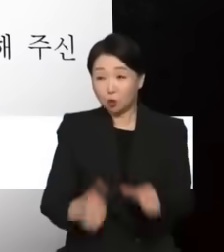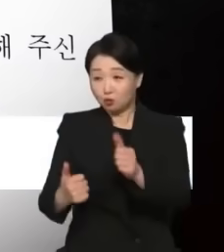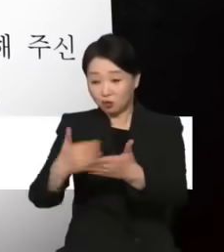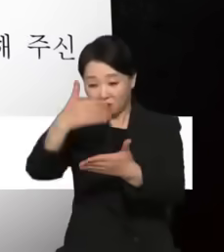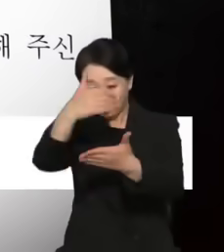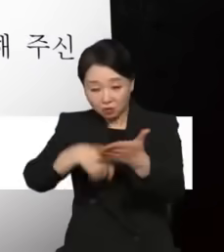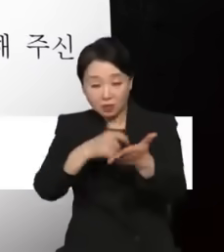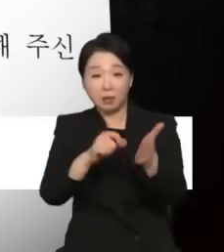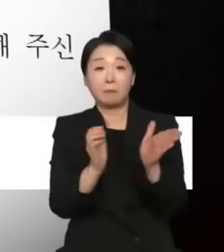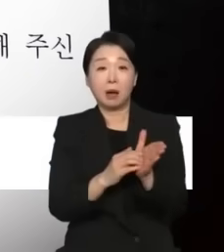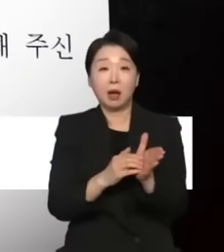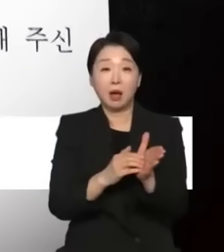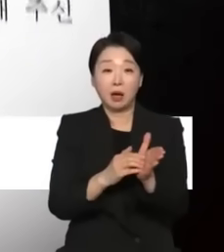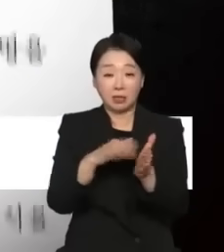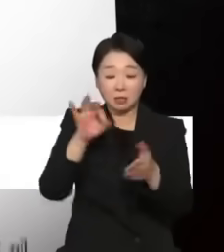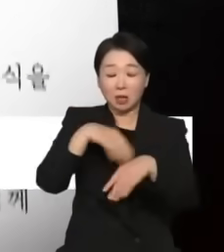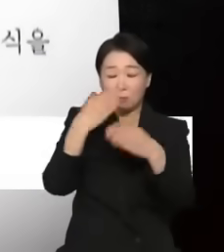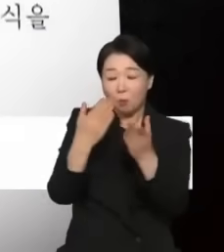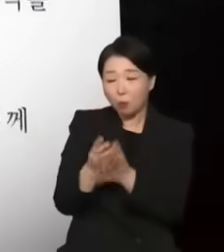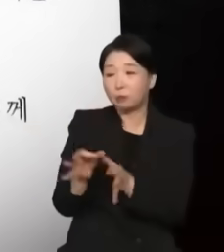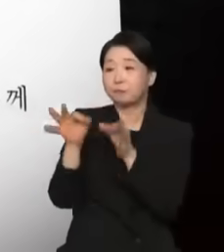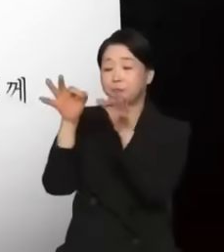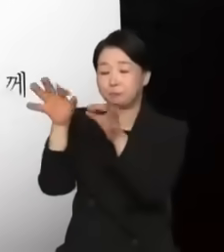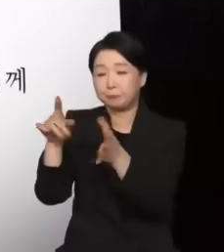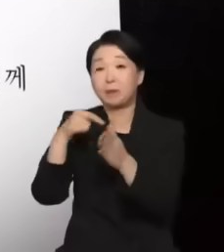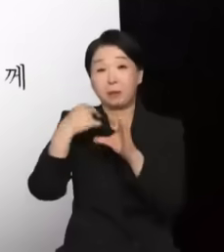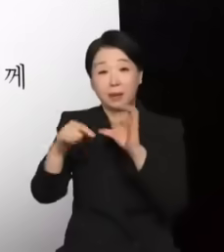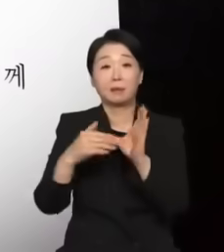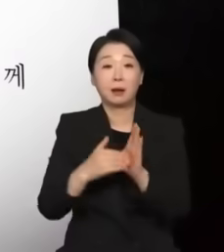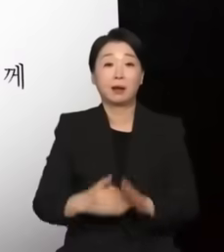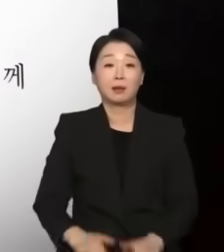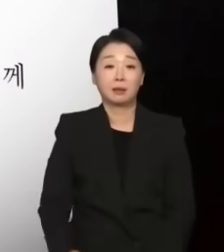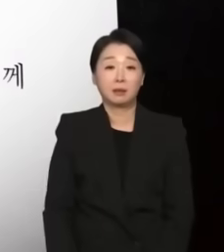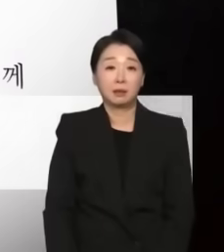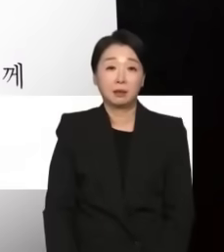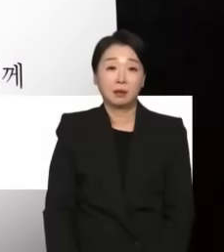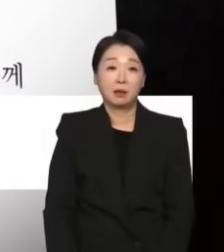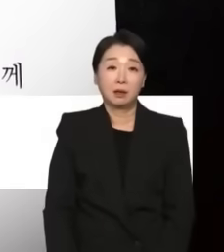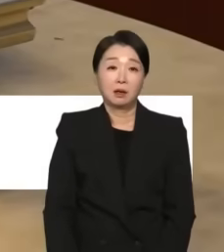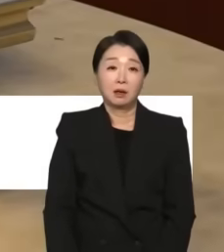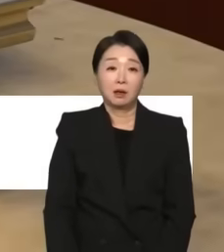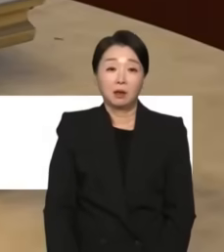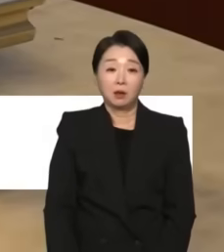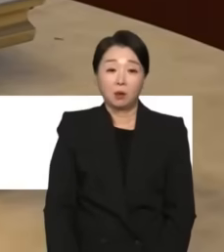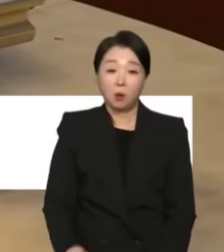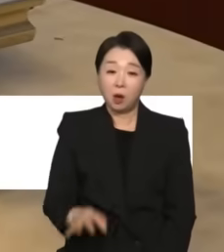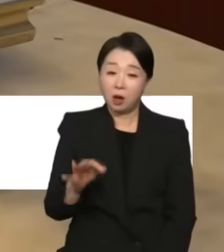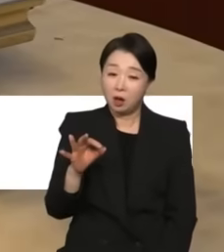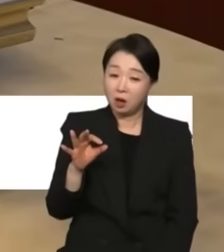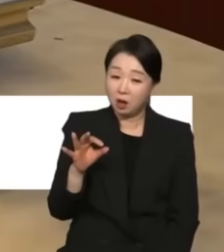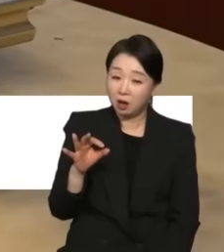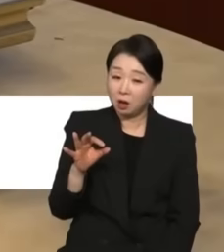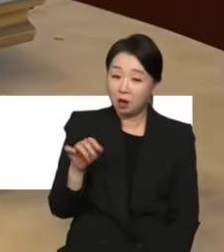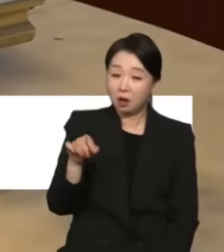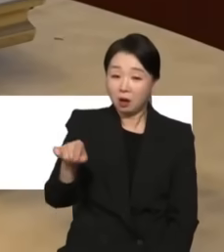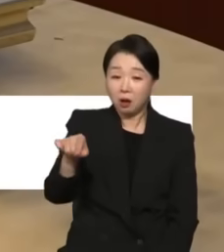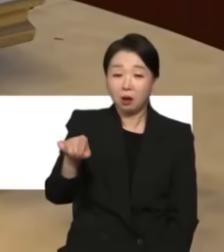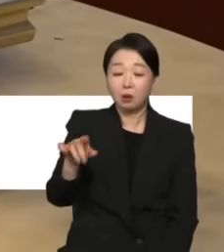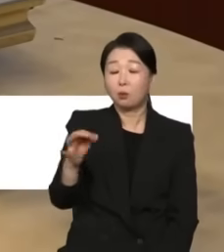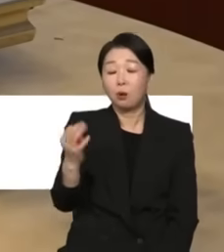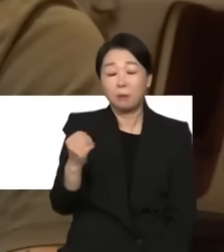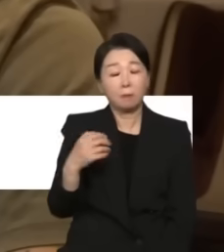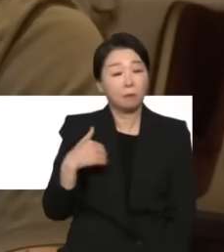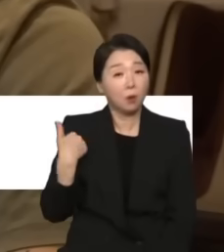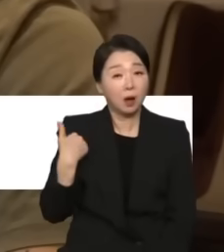전 재산을 봉헌하겠다는 내용의 메일을 적었습니다. 정말 규모가 얼마일지는 상상을